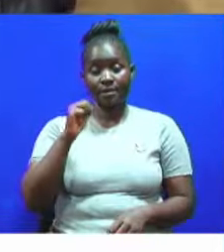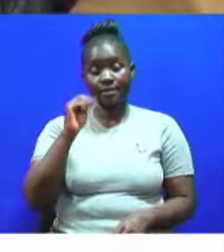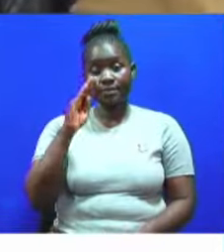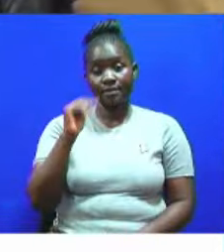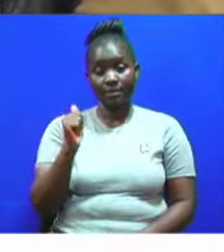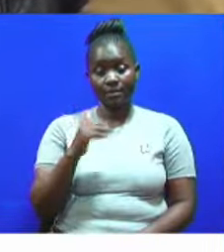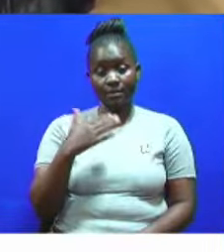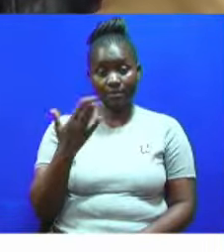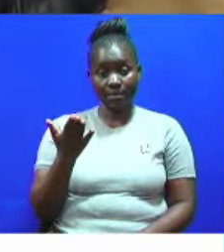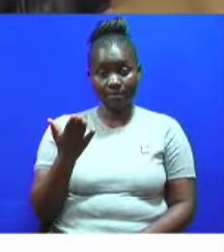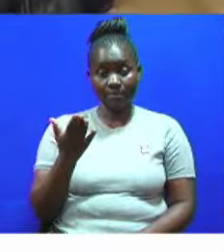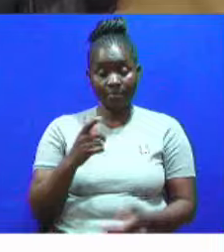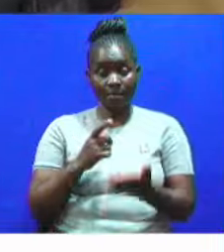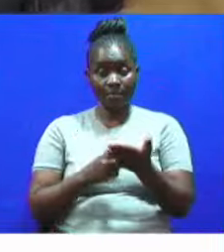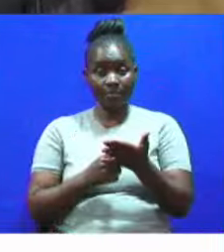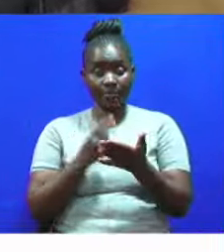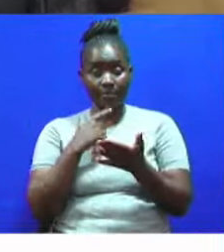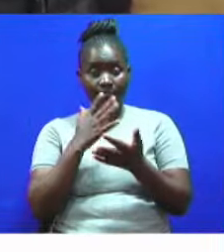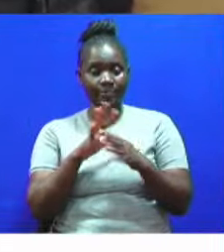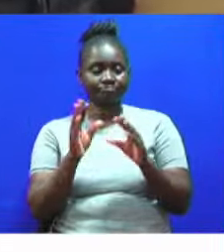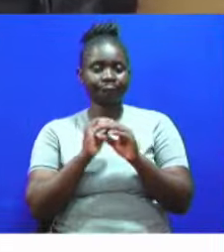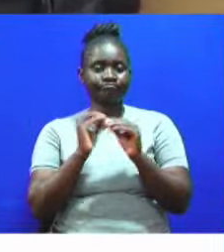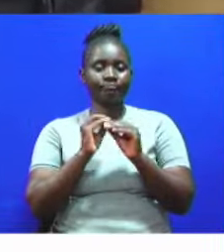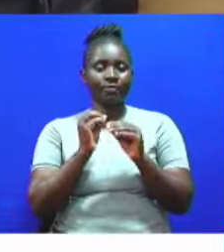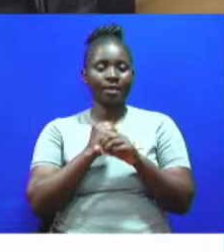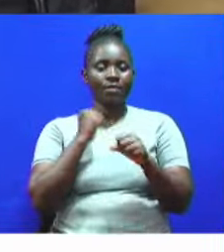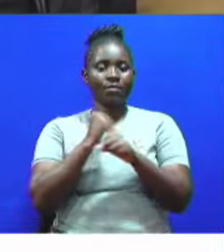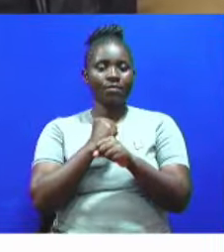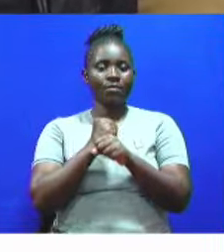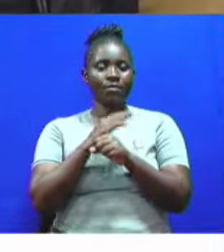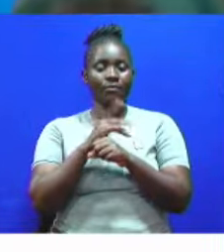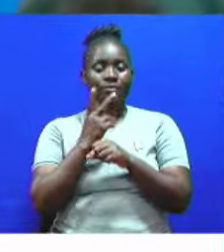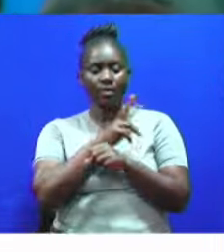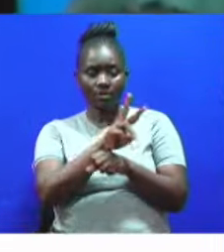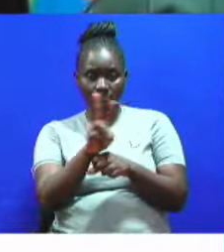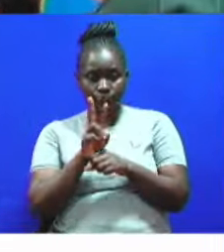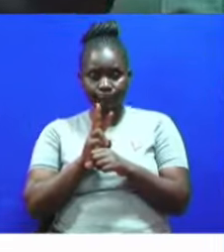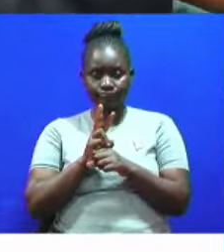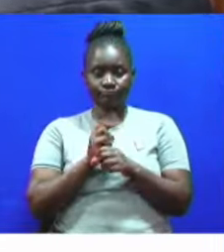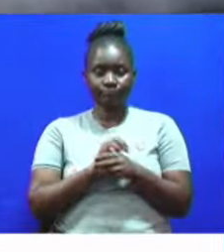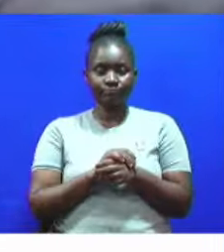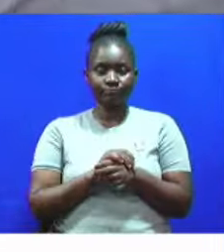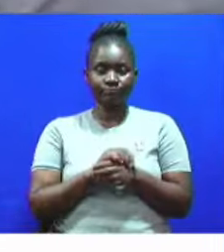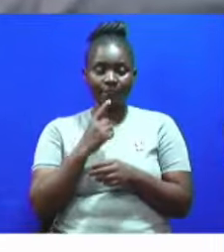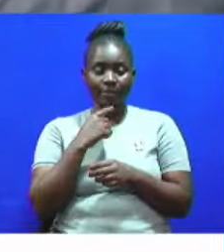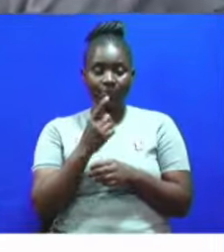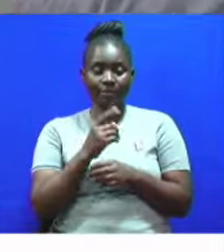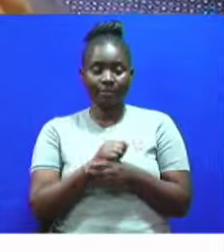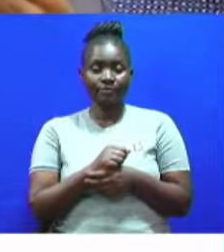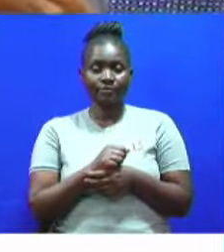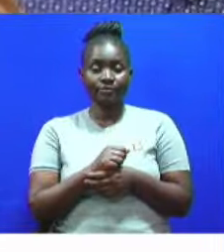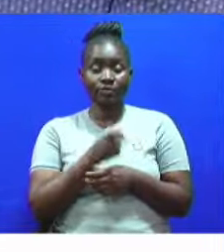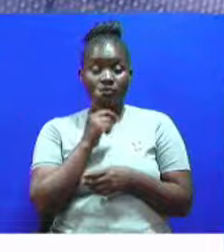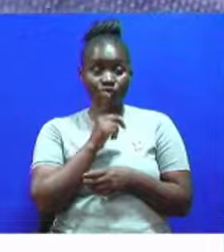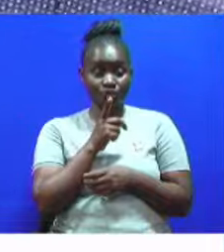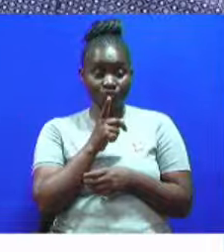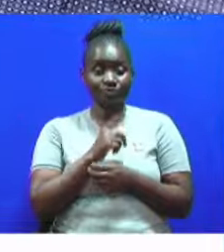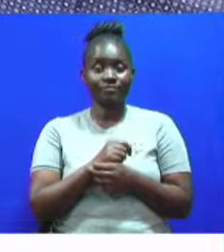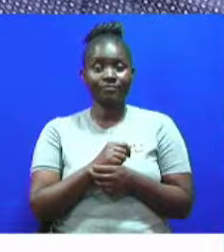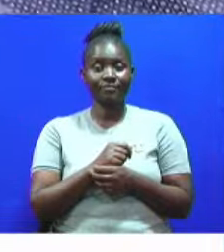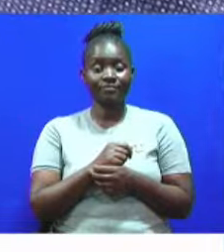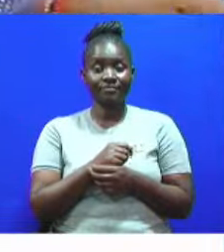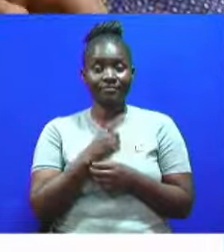wama emsie cheke bako wa teringia korega asia ako tika toko wama site tori umano yo kakumu sanyo ne oyo na otoko lukana iga